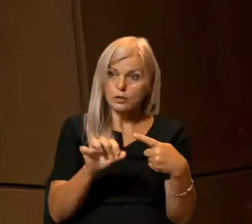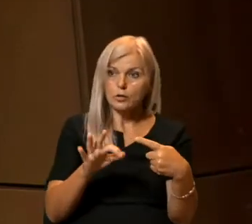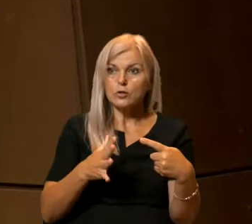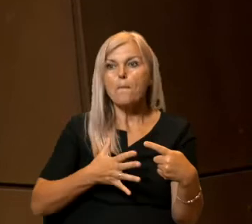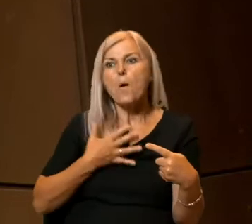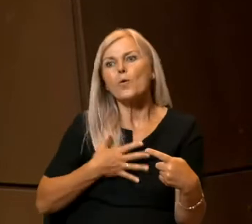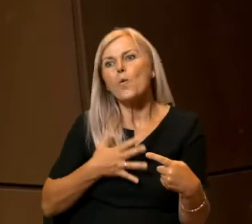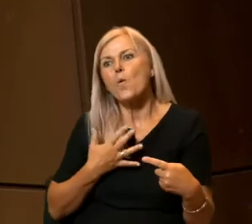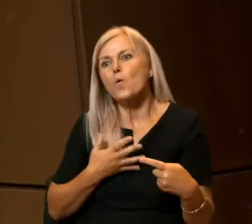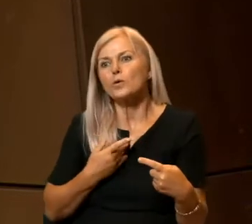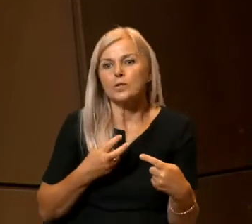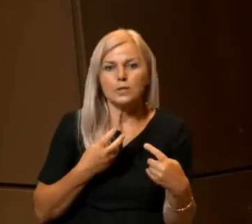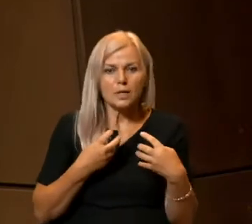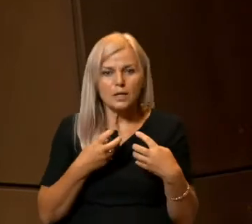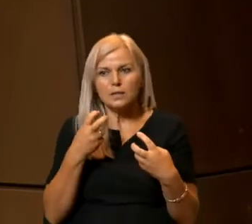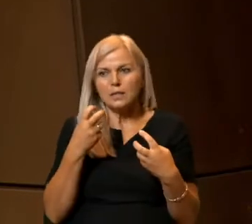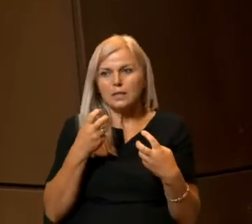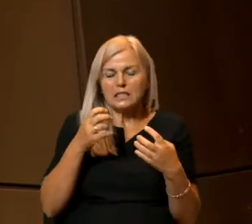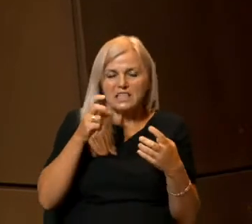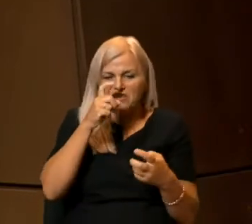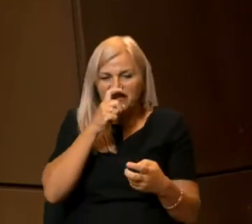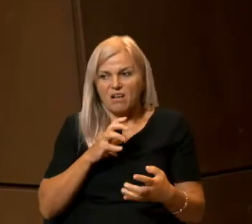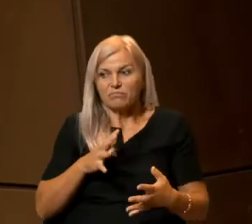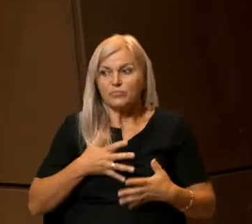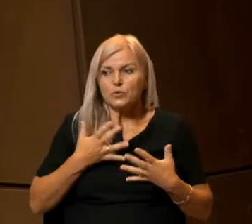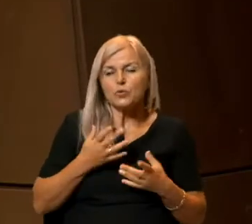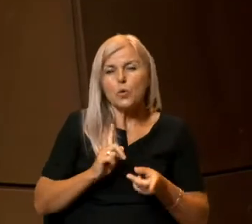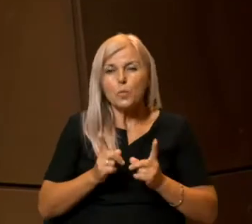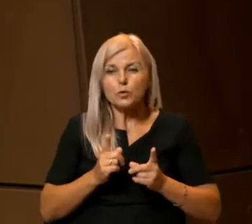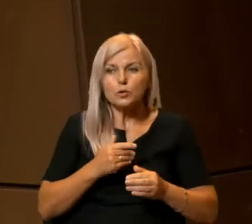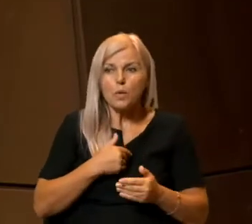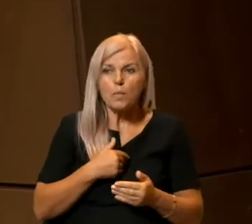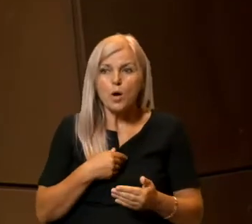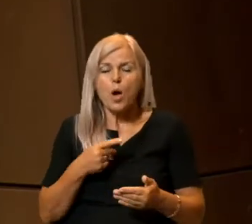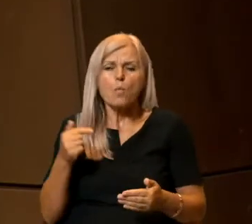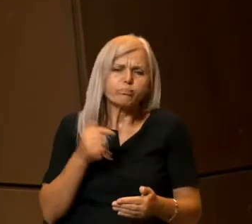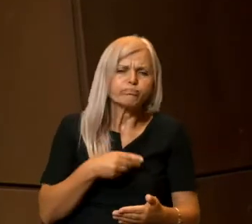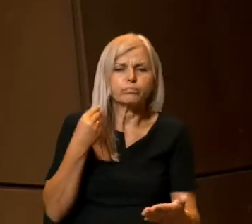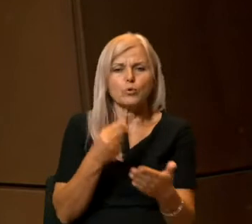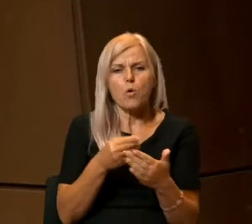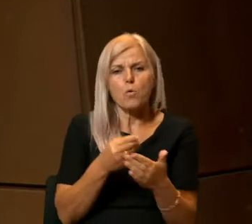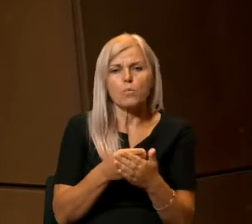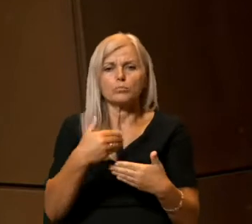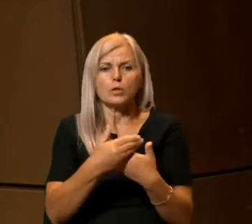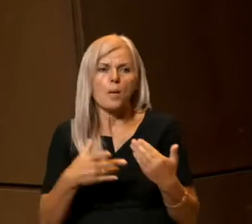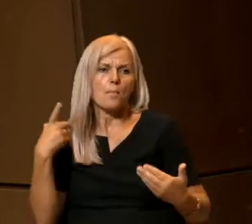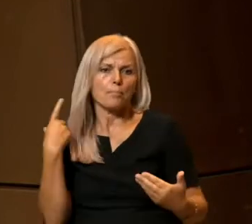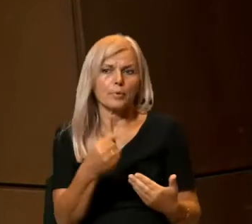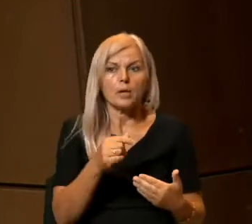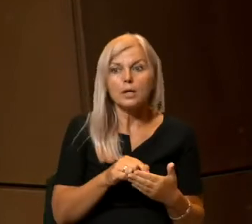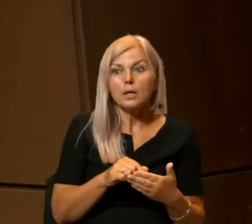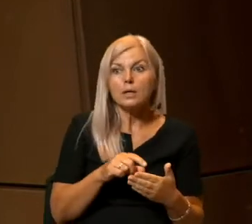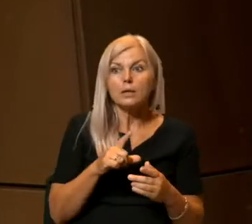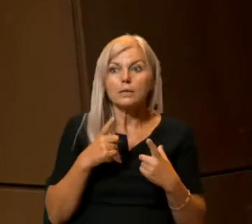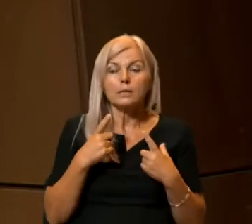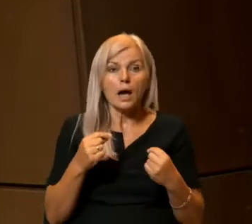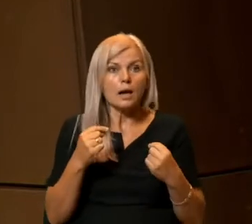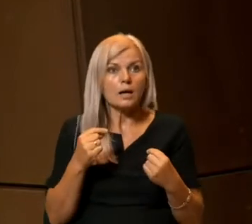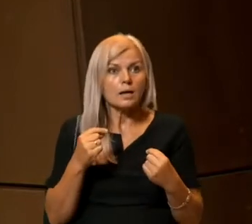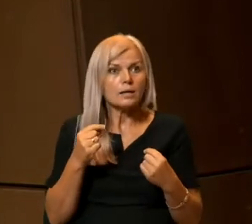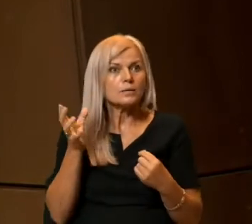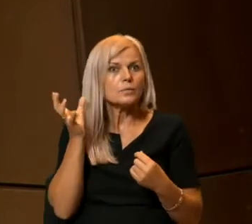sprawia, że możemy się tego oderwać. Jesteśmy w złym nastroju na przykład, albo spieszymy się, musimy kupić chleb i nagle słyszymy muzykę z jakiegoś